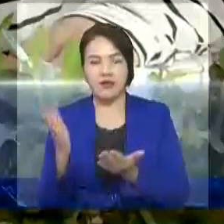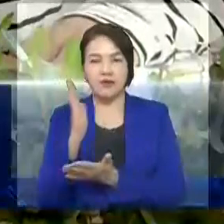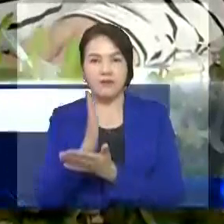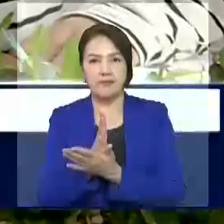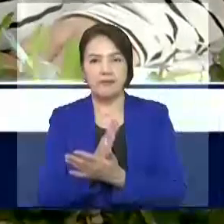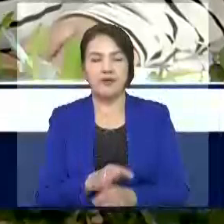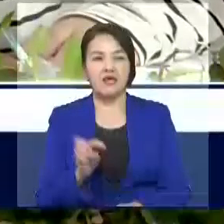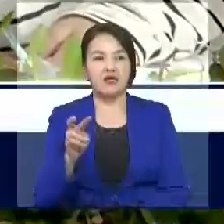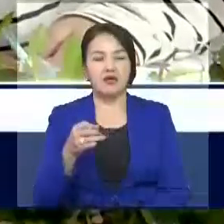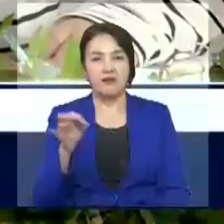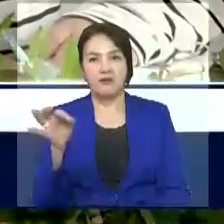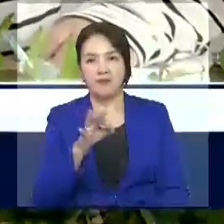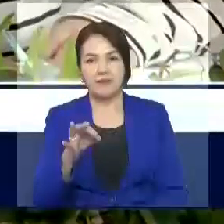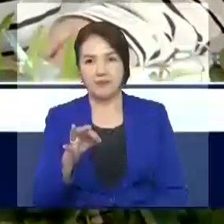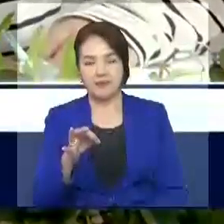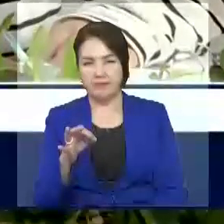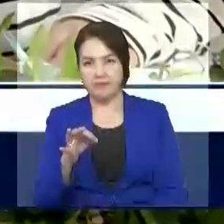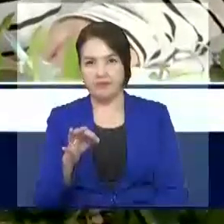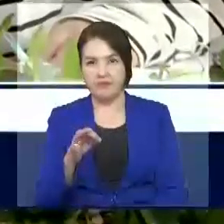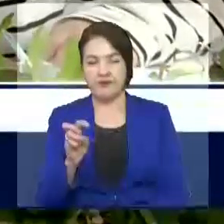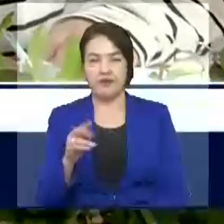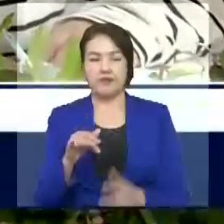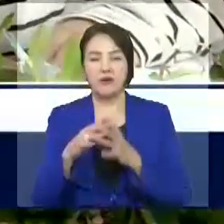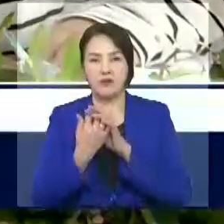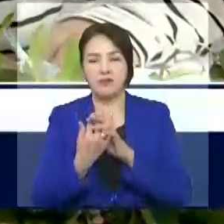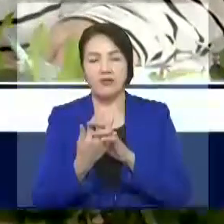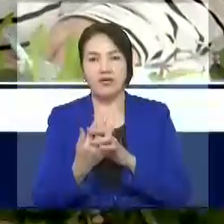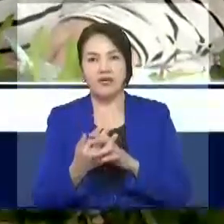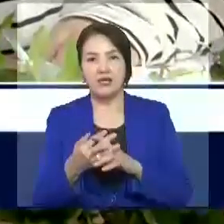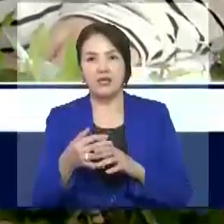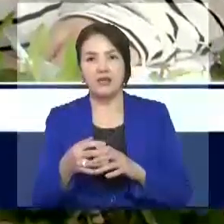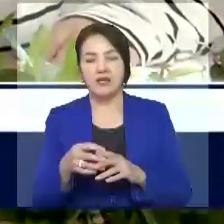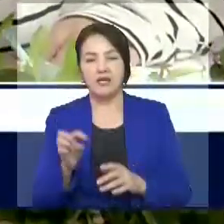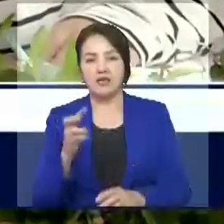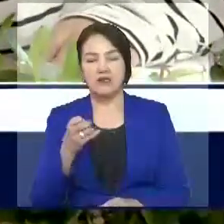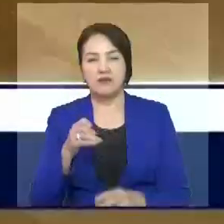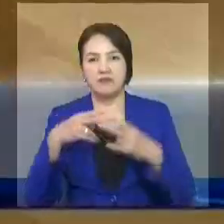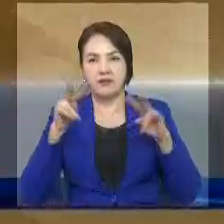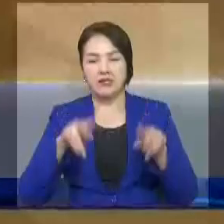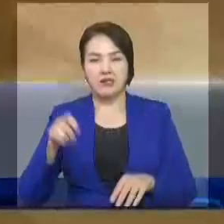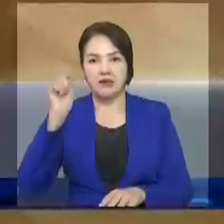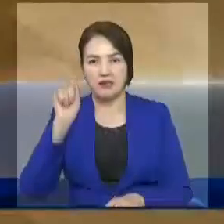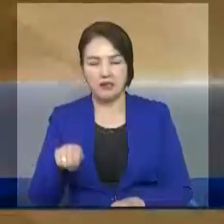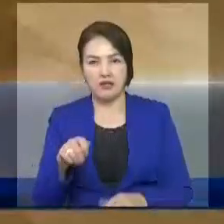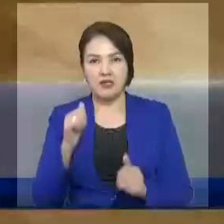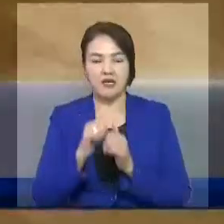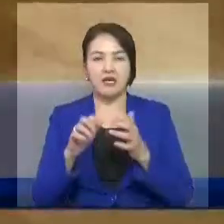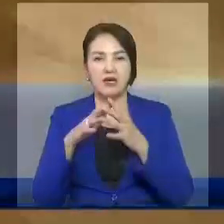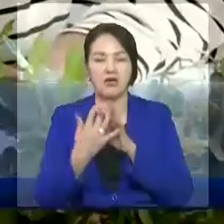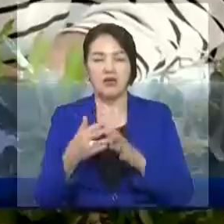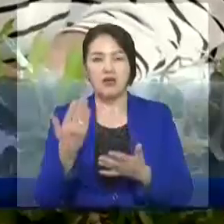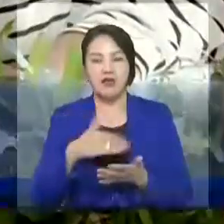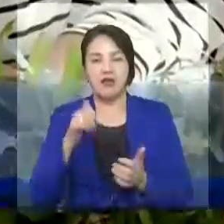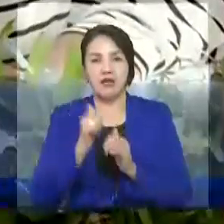Мен Әйтеке би ауданы Темірбек Жүргенов ауылынан әсем лагерге келдім. Әр ауылдан, әр